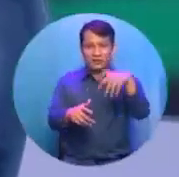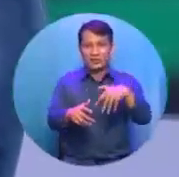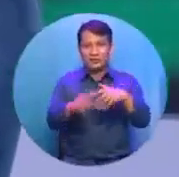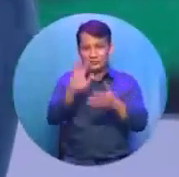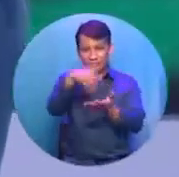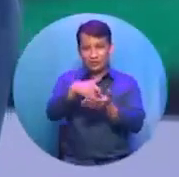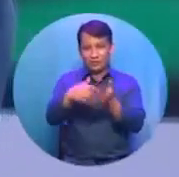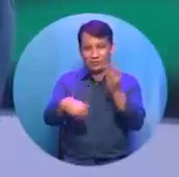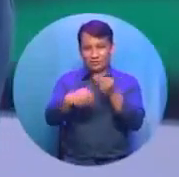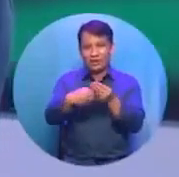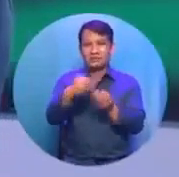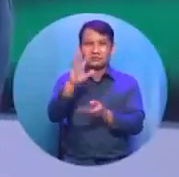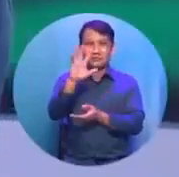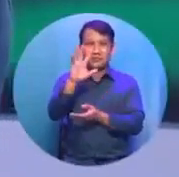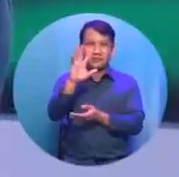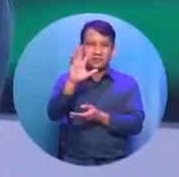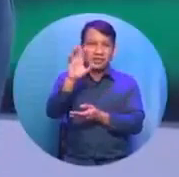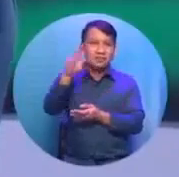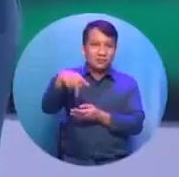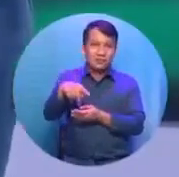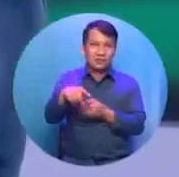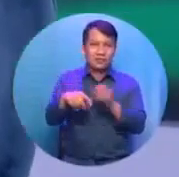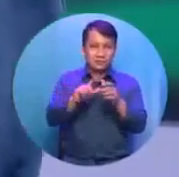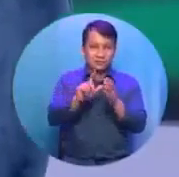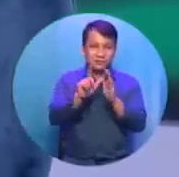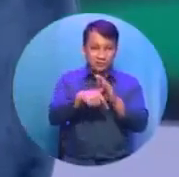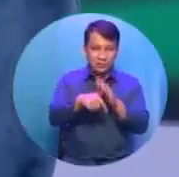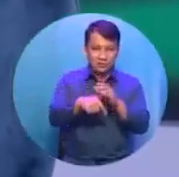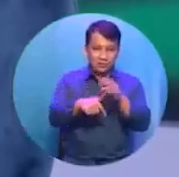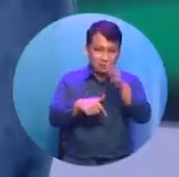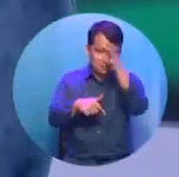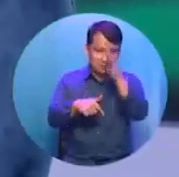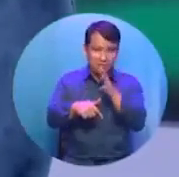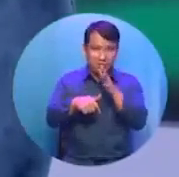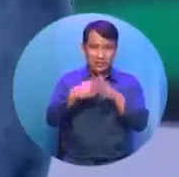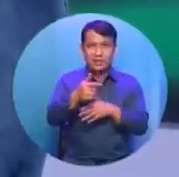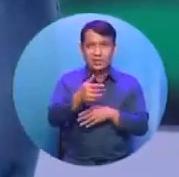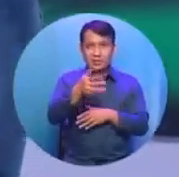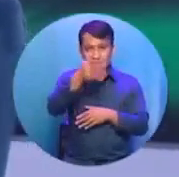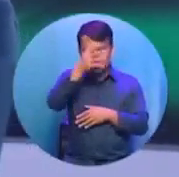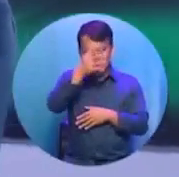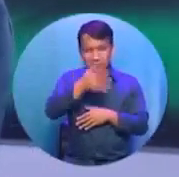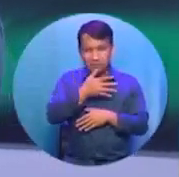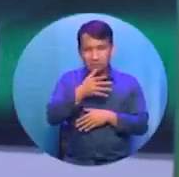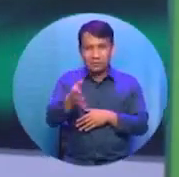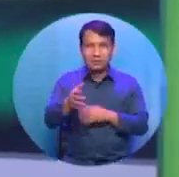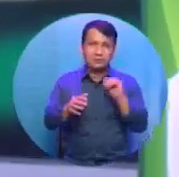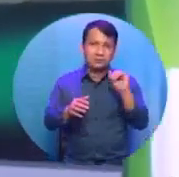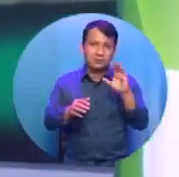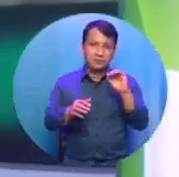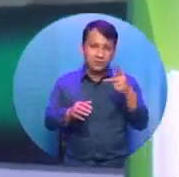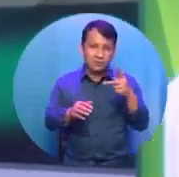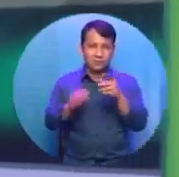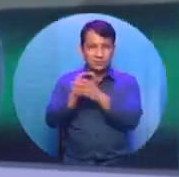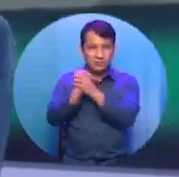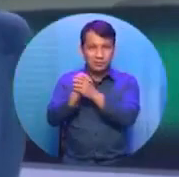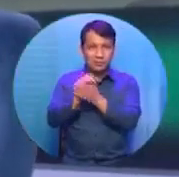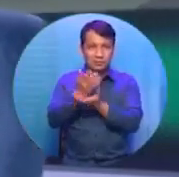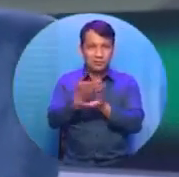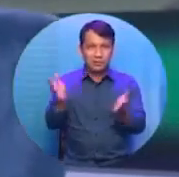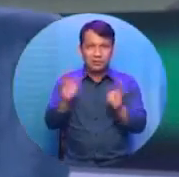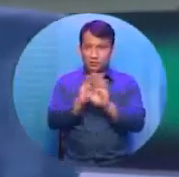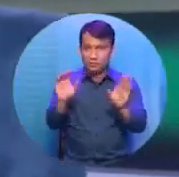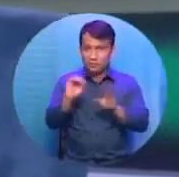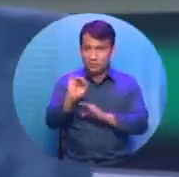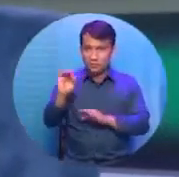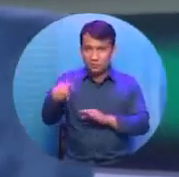plus tool phone. Para sa yon. Tapos sa parents mo, papa mama mo, 15,000. Congratulations. Sige, huwag mo ibabog